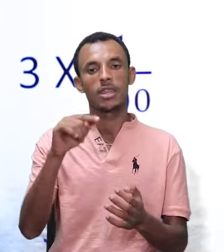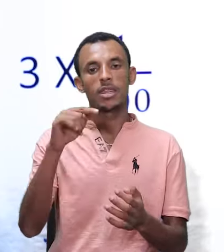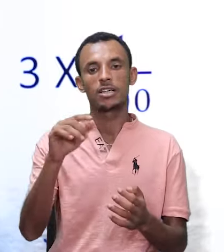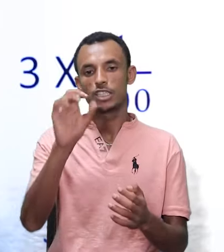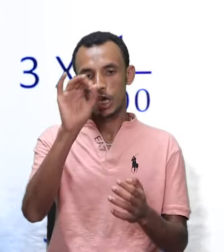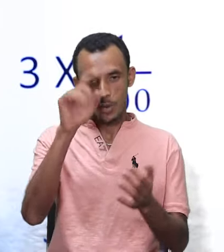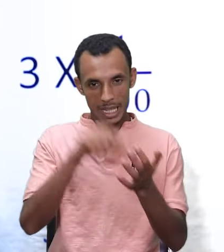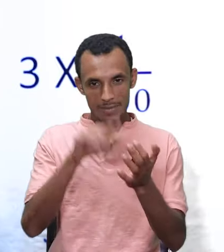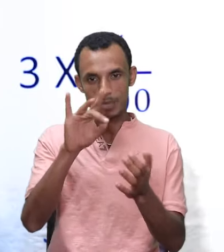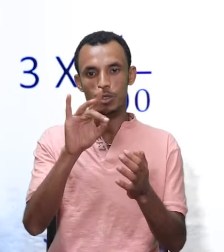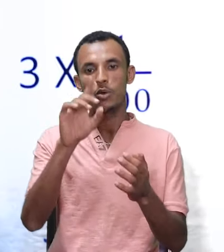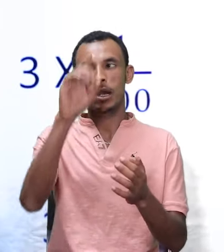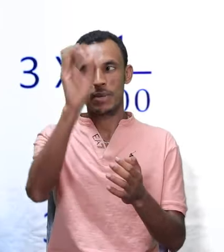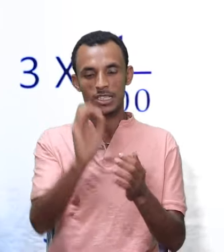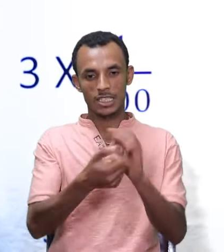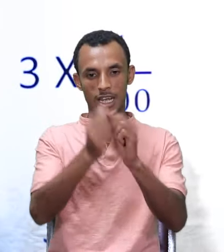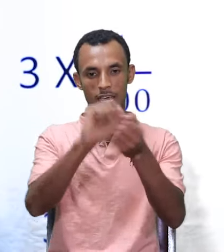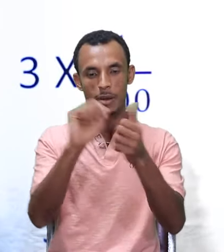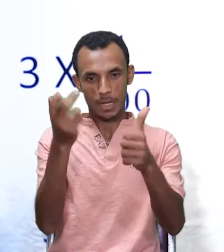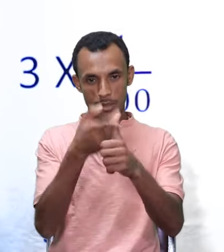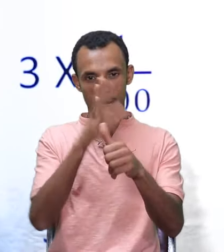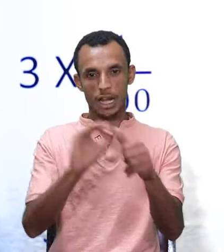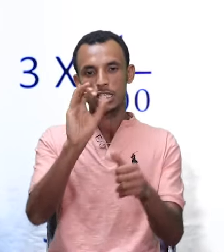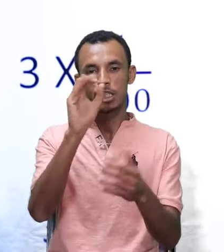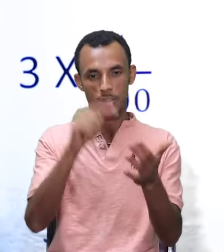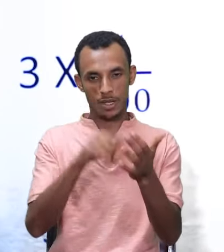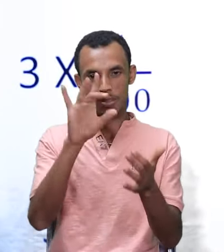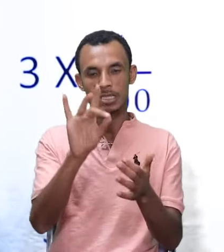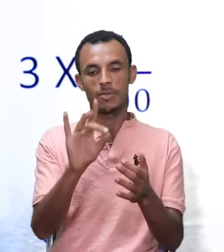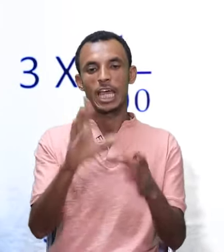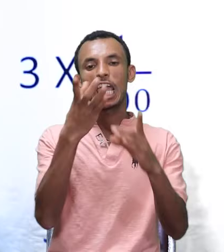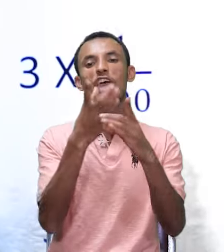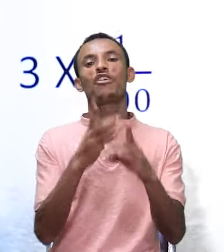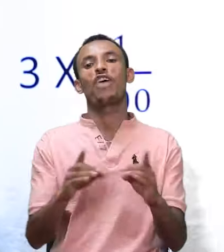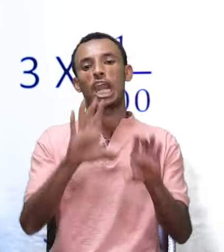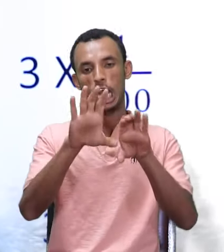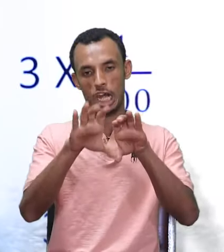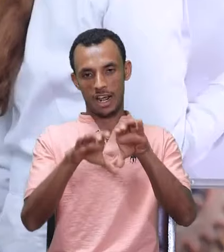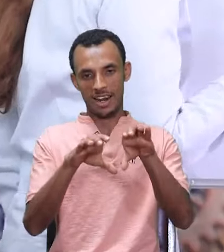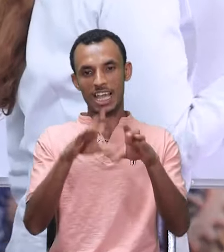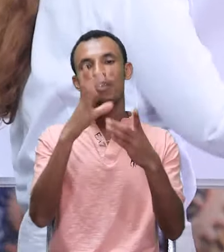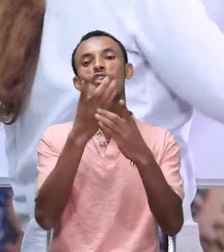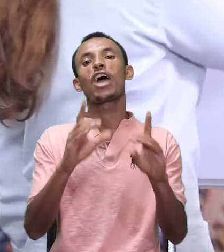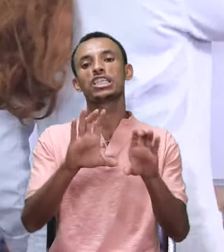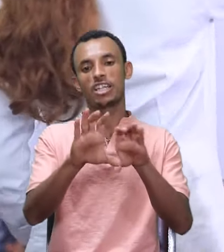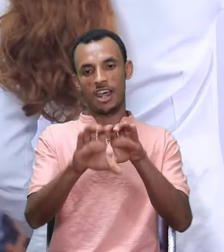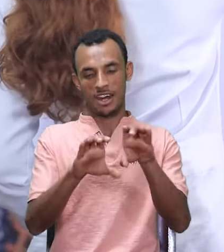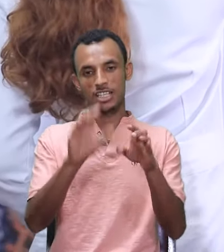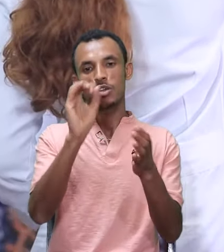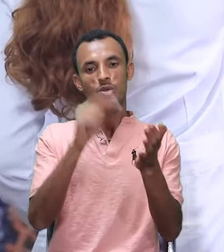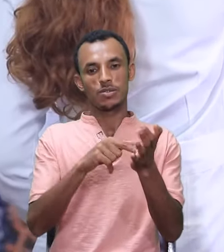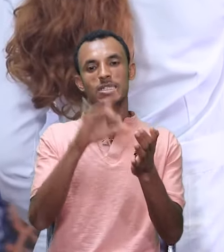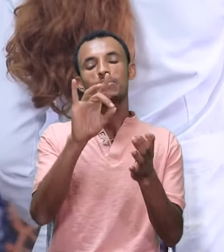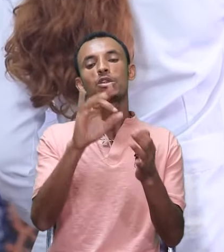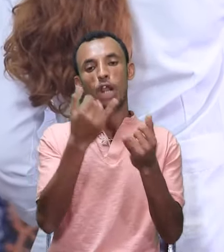0.8ን ወደ መቶኛ ለመቀየር መጀመሪያ 0.8ን ክፍልፋይ እናረጋለን ክፍልፋይ ስናረግ 0.8 ወደ